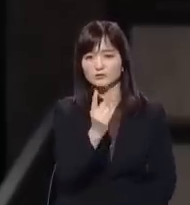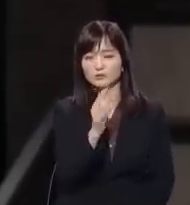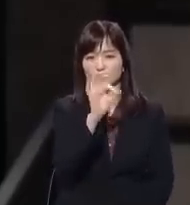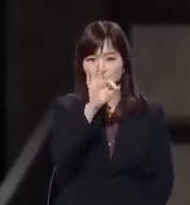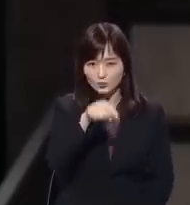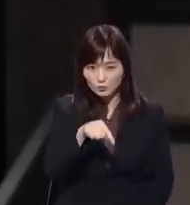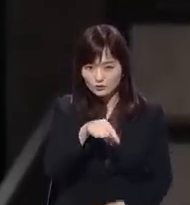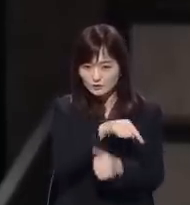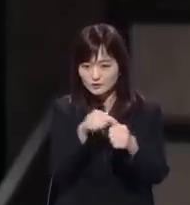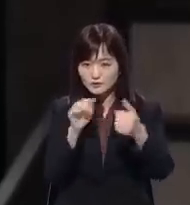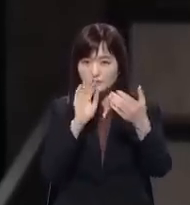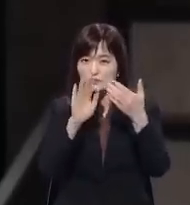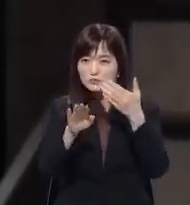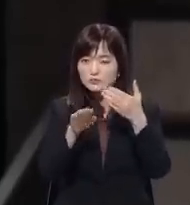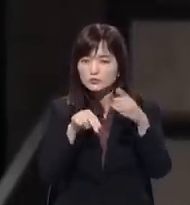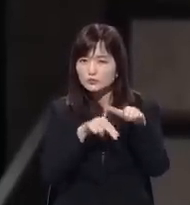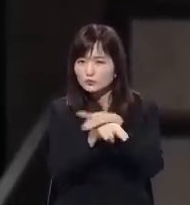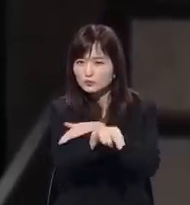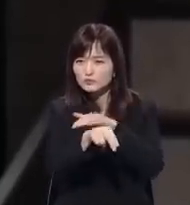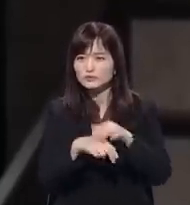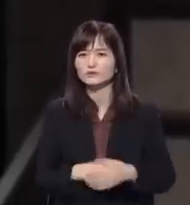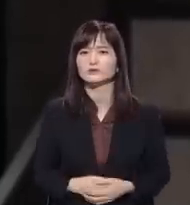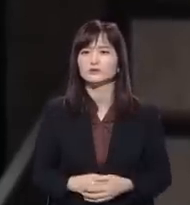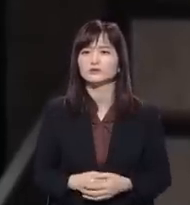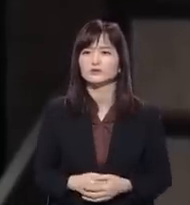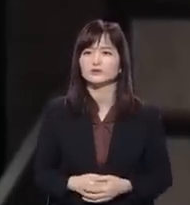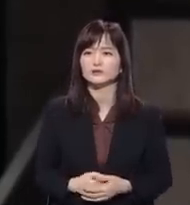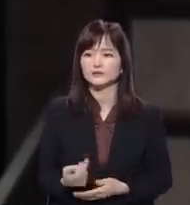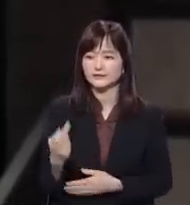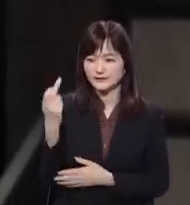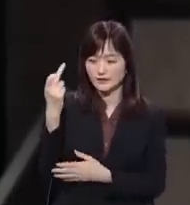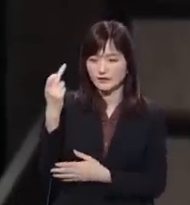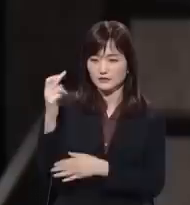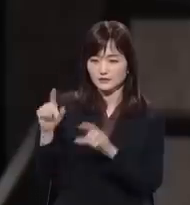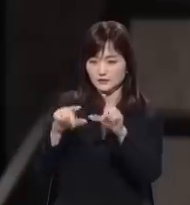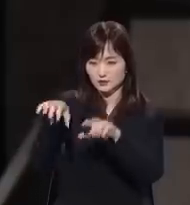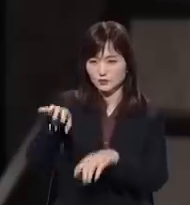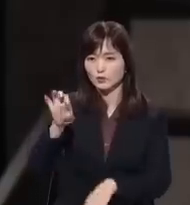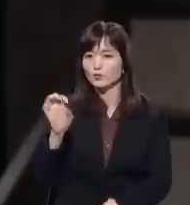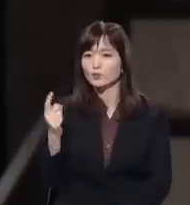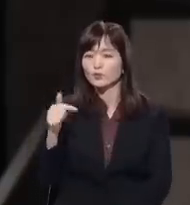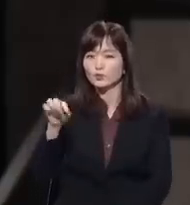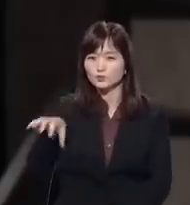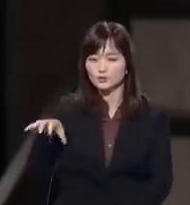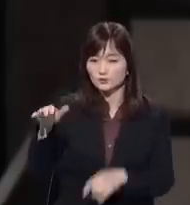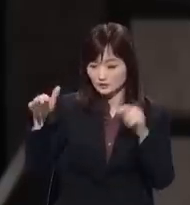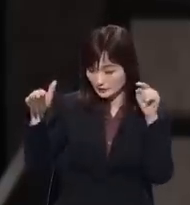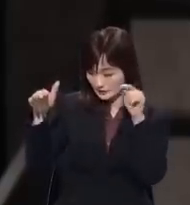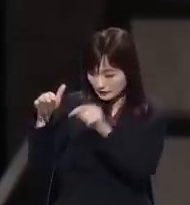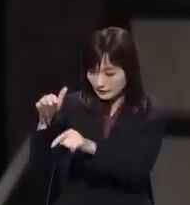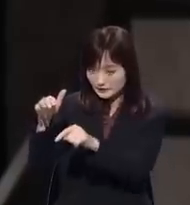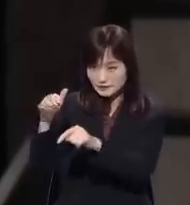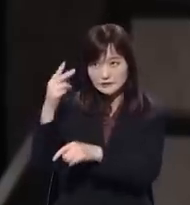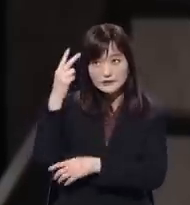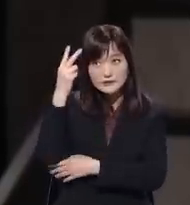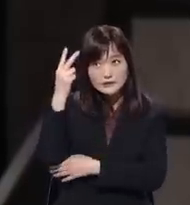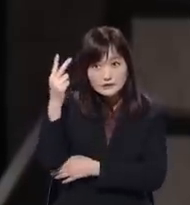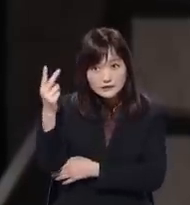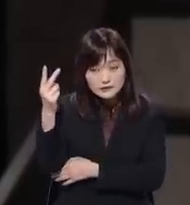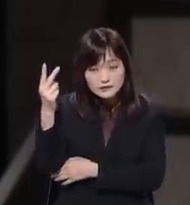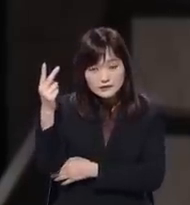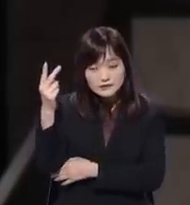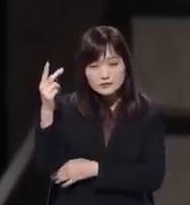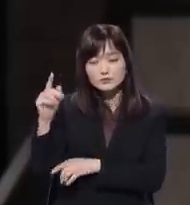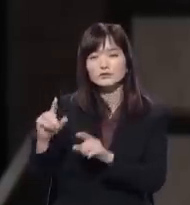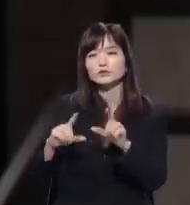저지르고 난 뒤에 이제 빠져나가서 형이 있는 그 포천으로가 가지고 거기서 한 이틀 정도 집에서 형 집에서